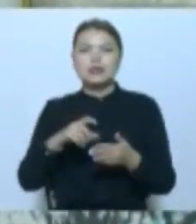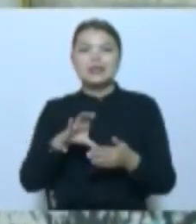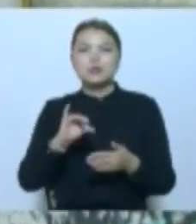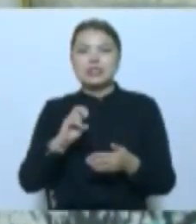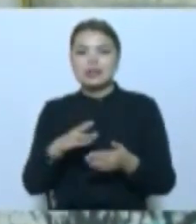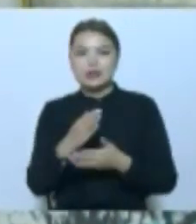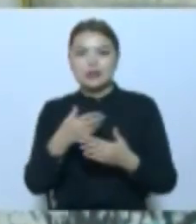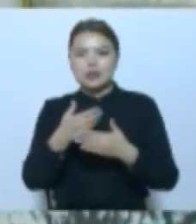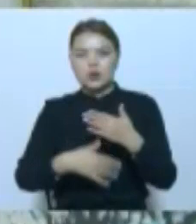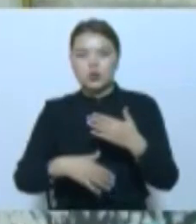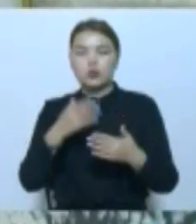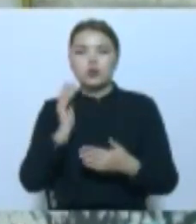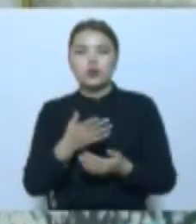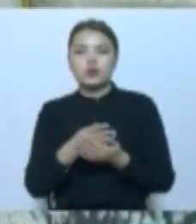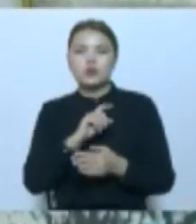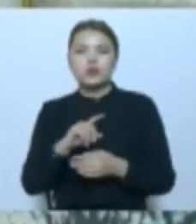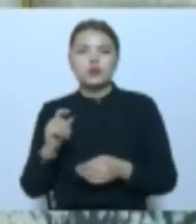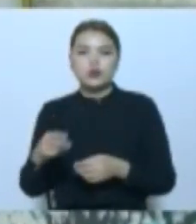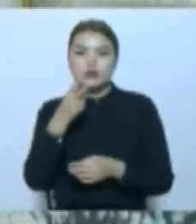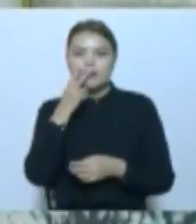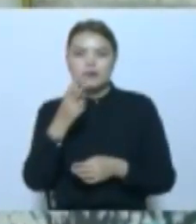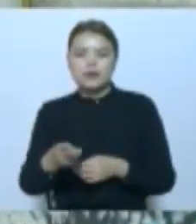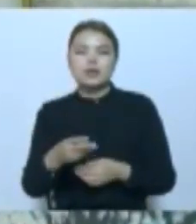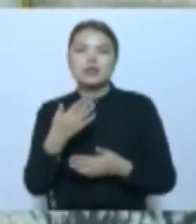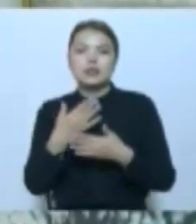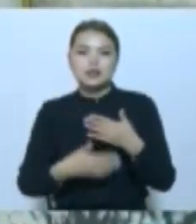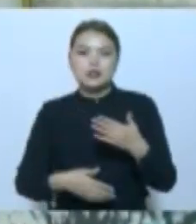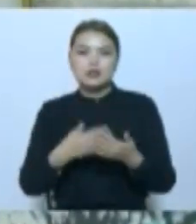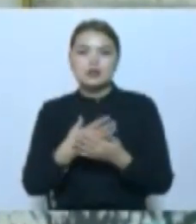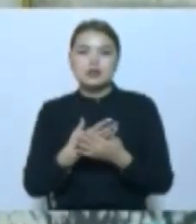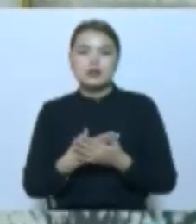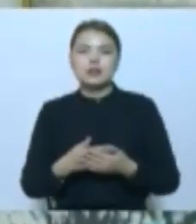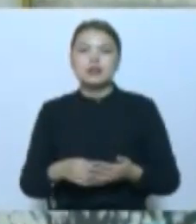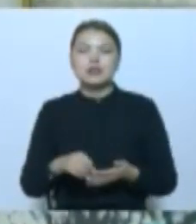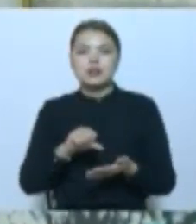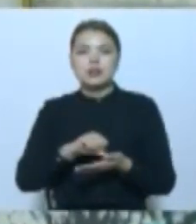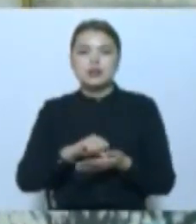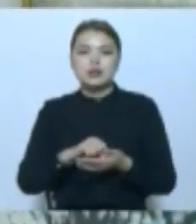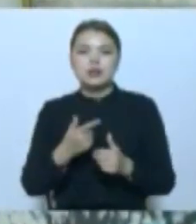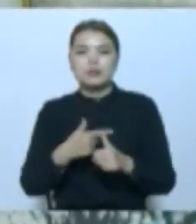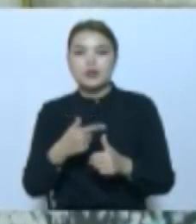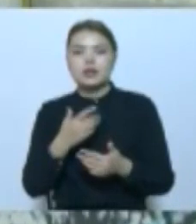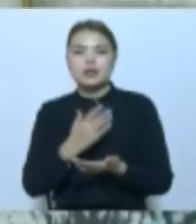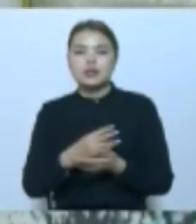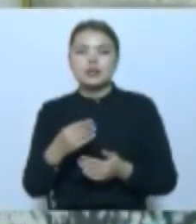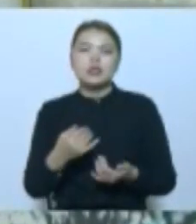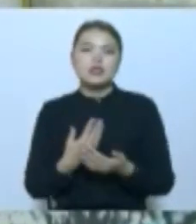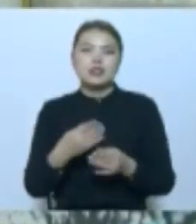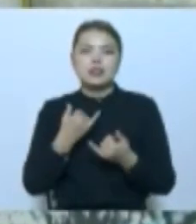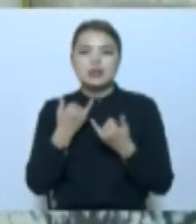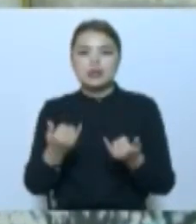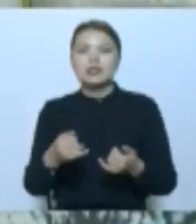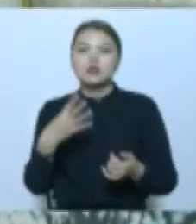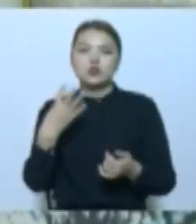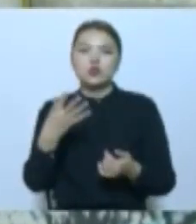прошёл после того как люди увидят это в интернете выставим туда им Даду 40 дней